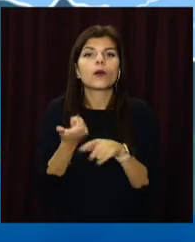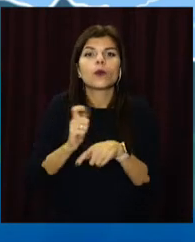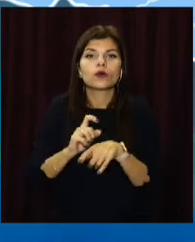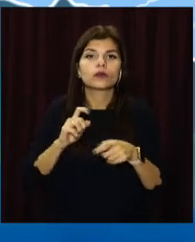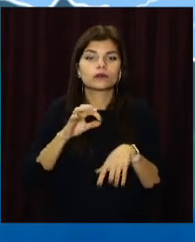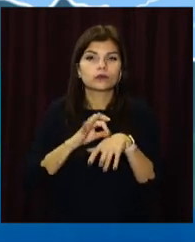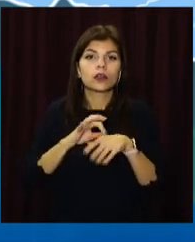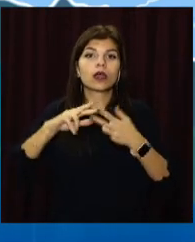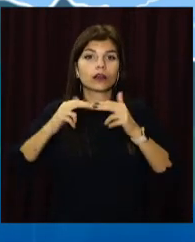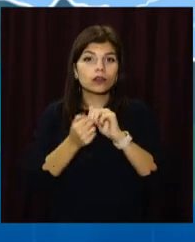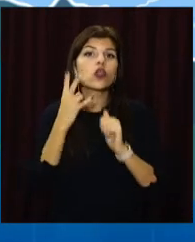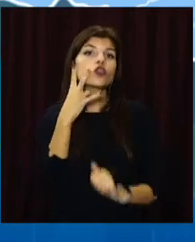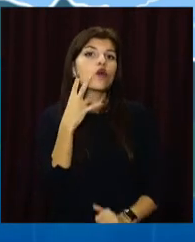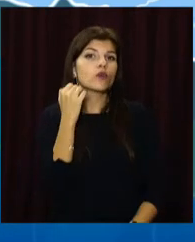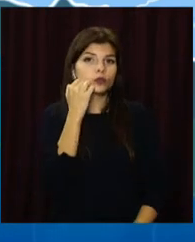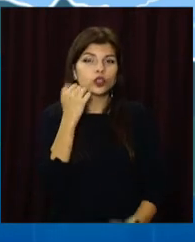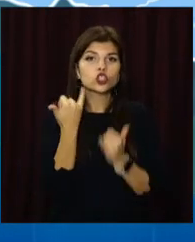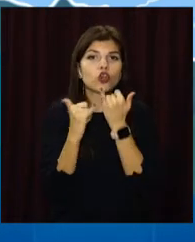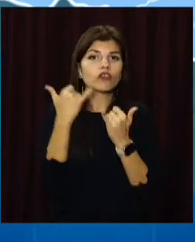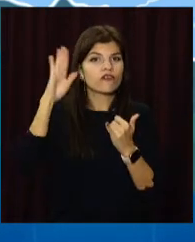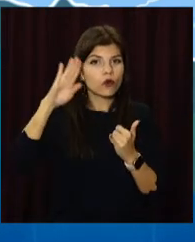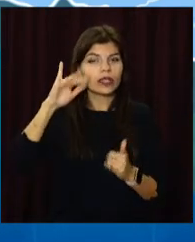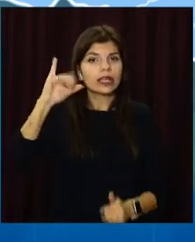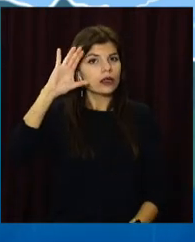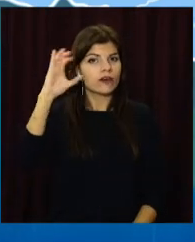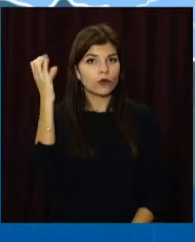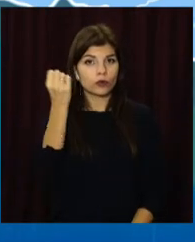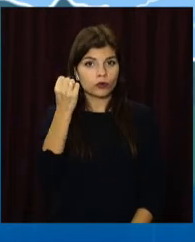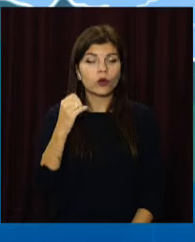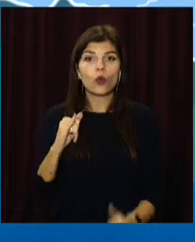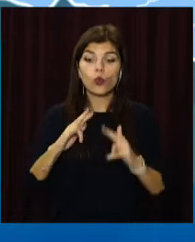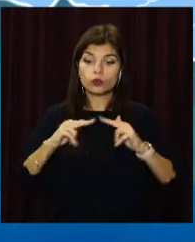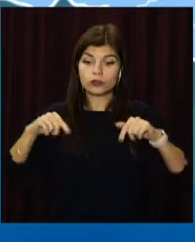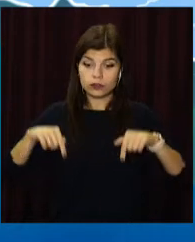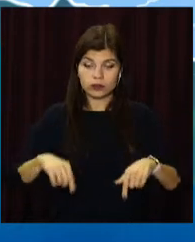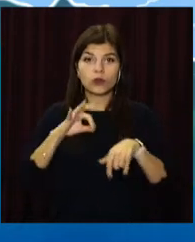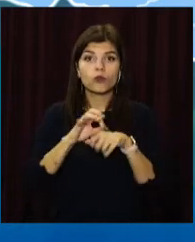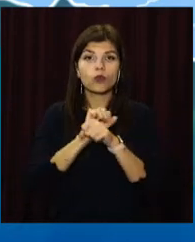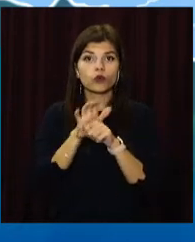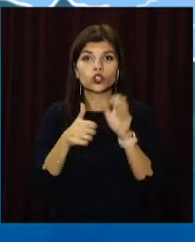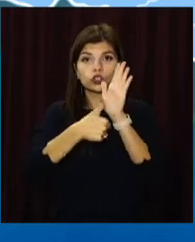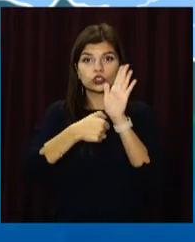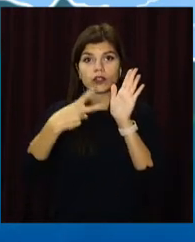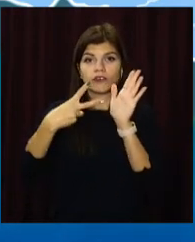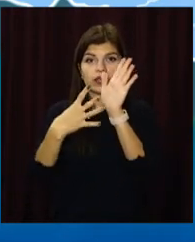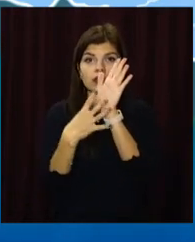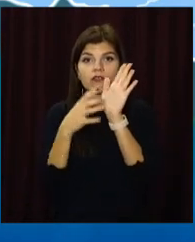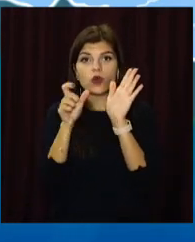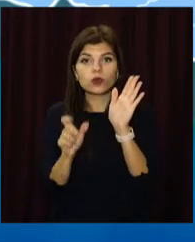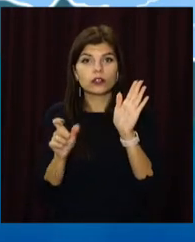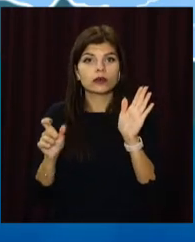заражених у Кам'янському, Новомосковську, Жовтих Водах та Кривому Розі. У Дніпрі на ковід захворіли 629